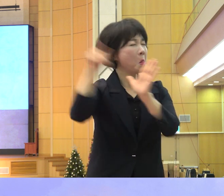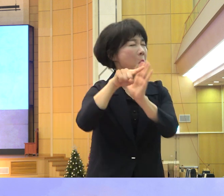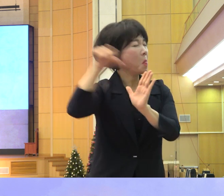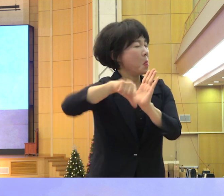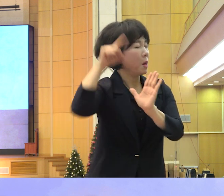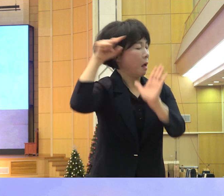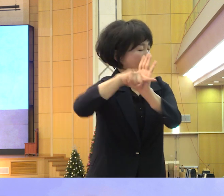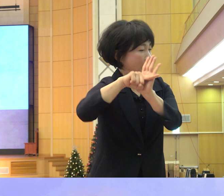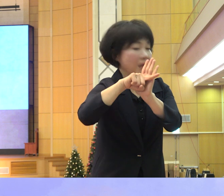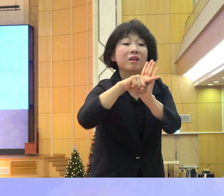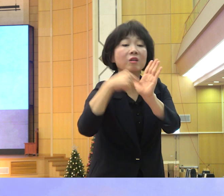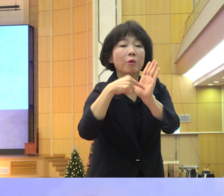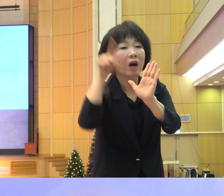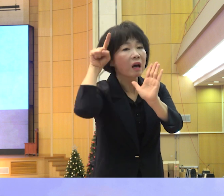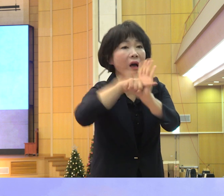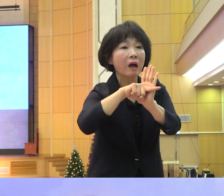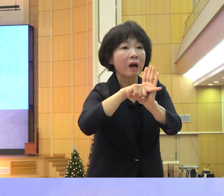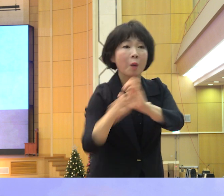생각하고, 그리고